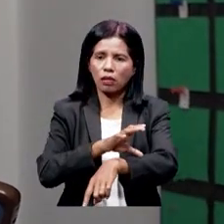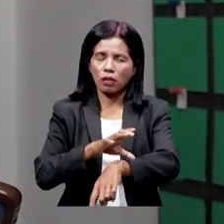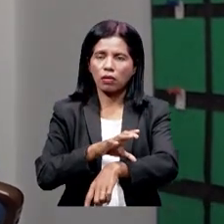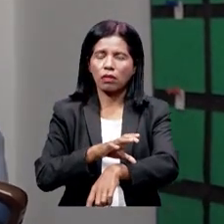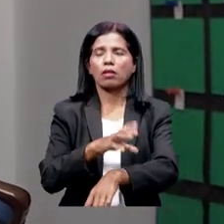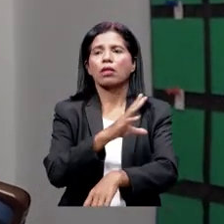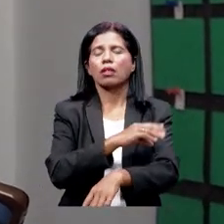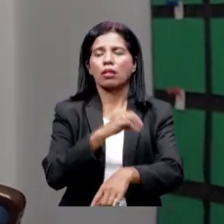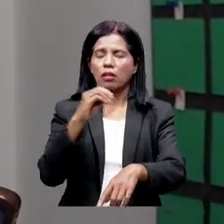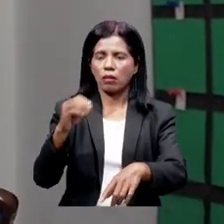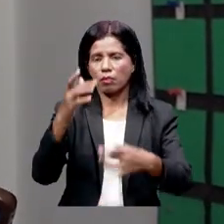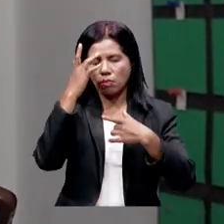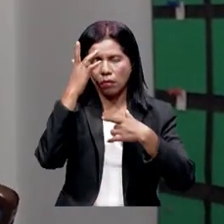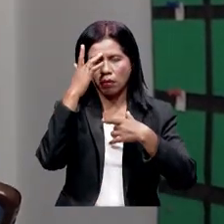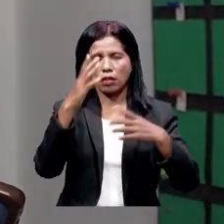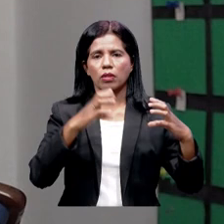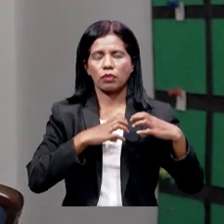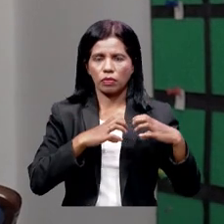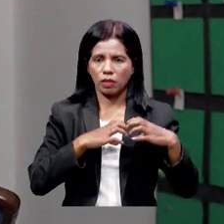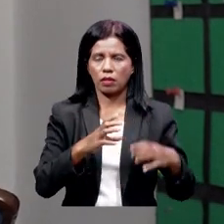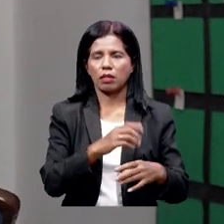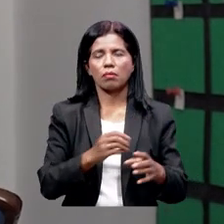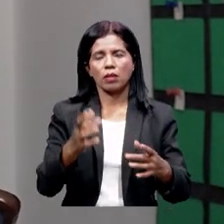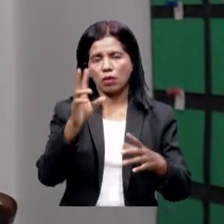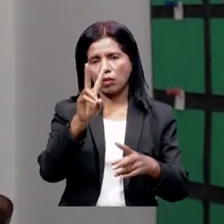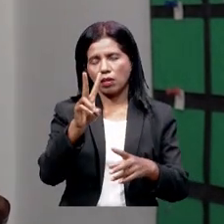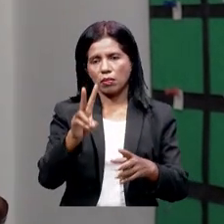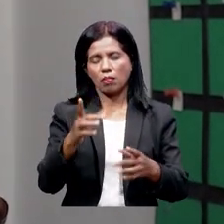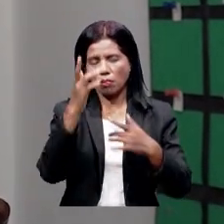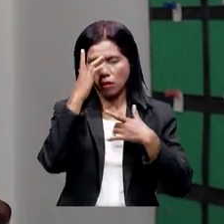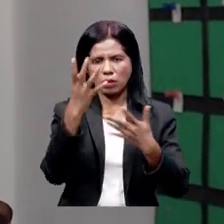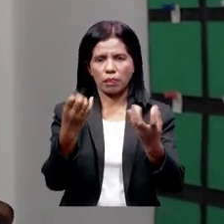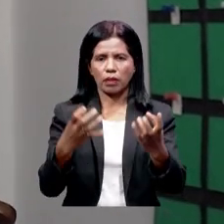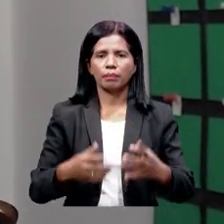baia moras kardiologi. Ne mak rua ne be maka asli taroka ba.